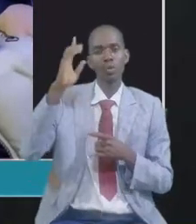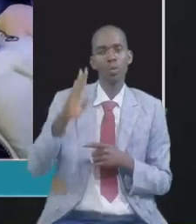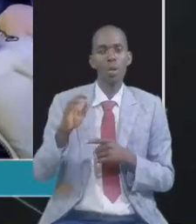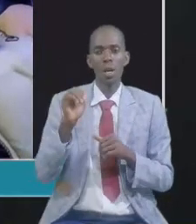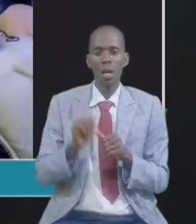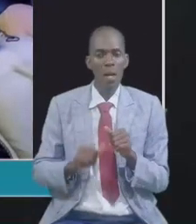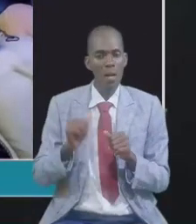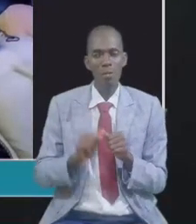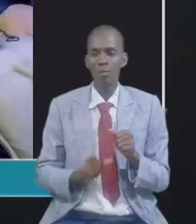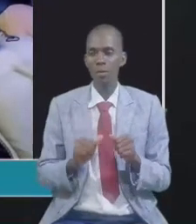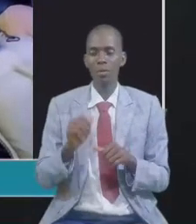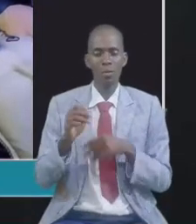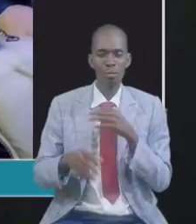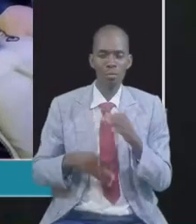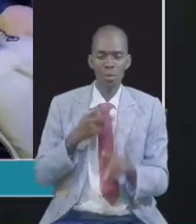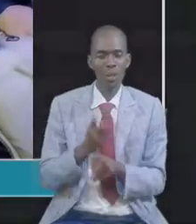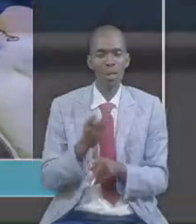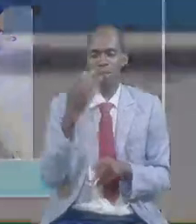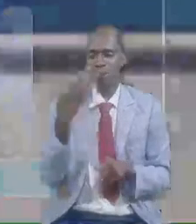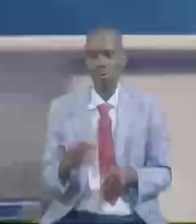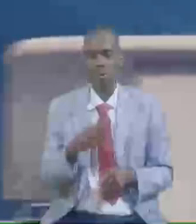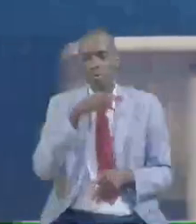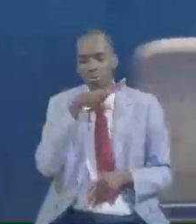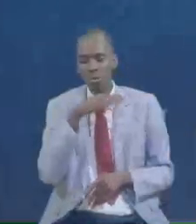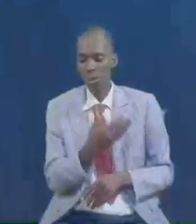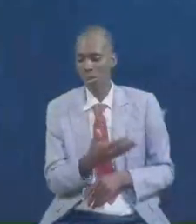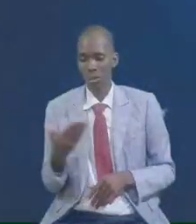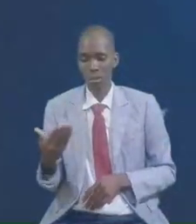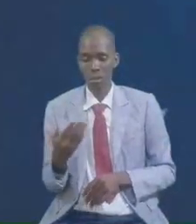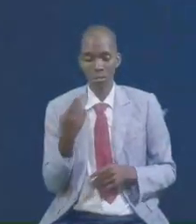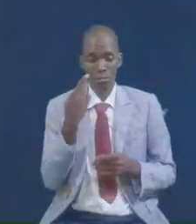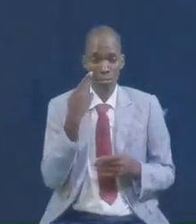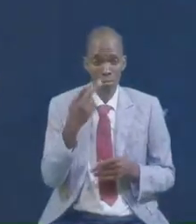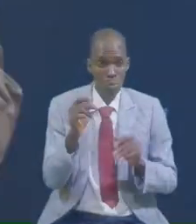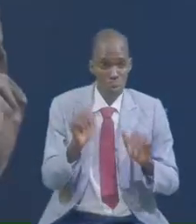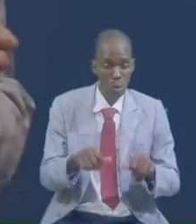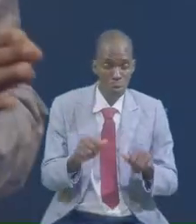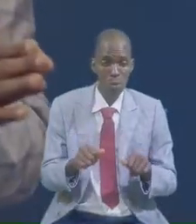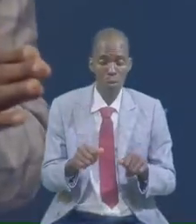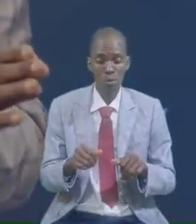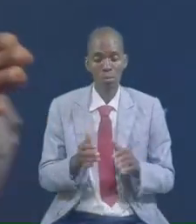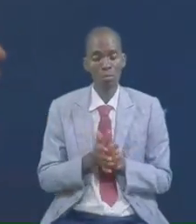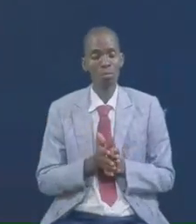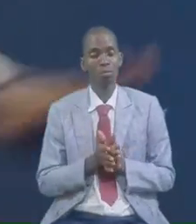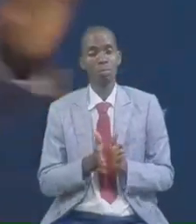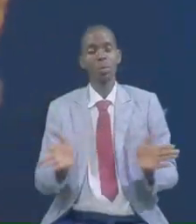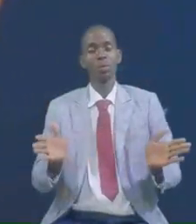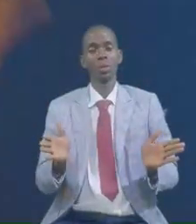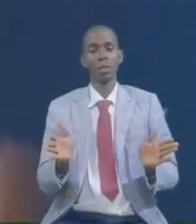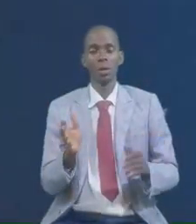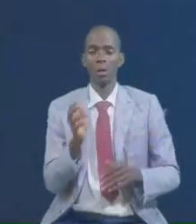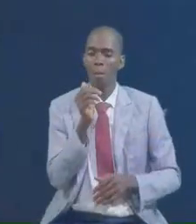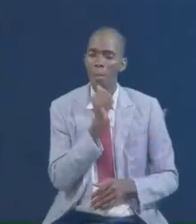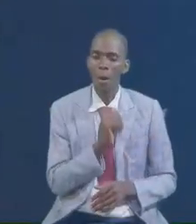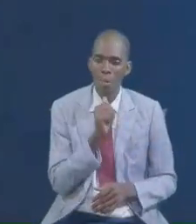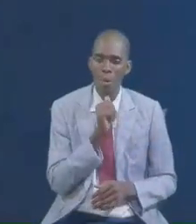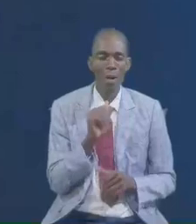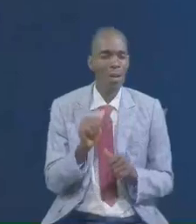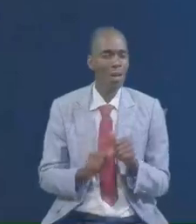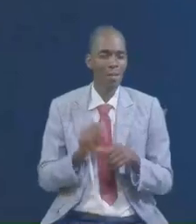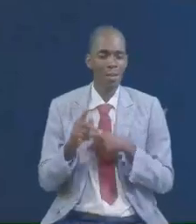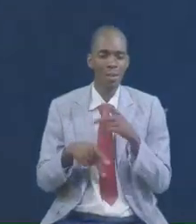d'iniquité visible, publique, en privé, toute